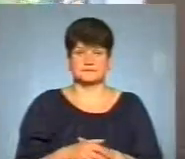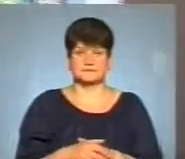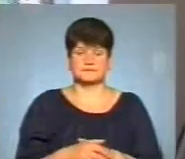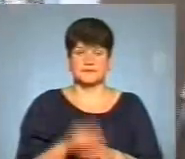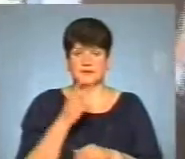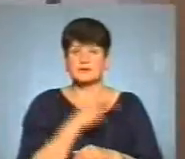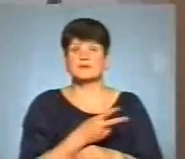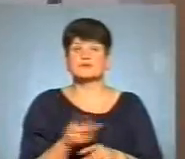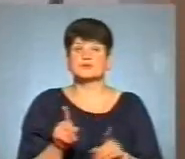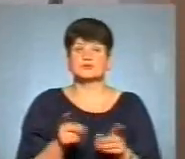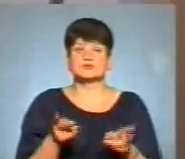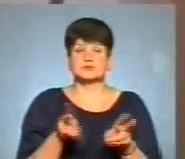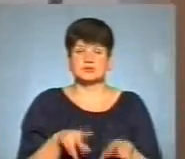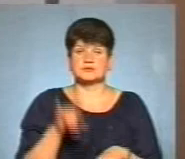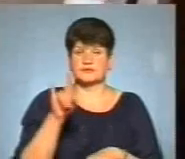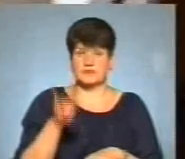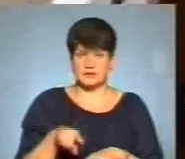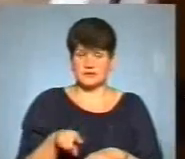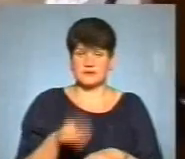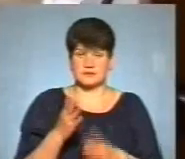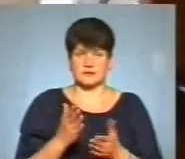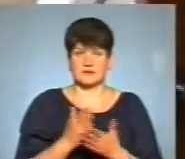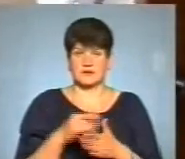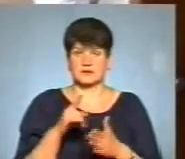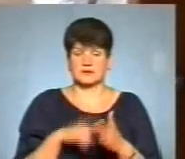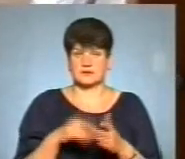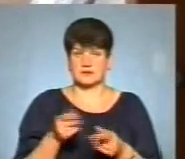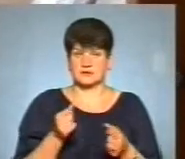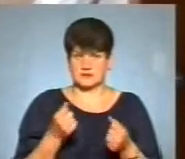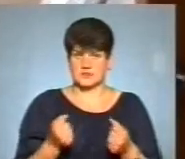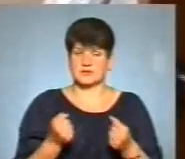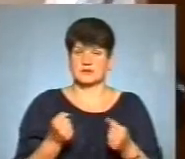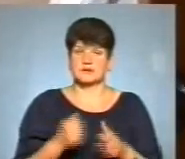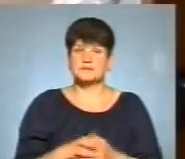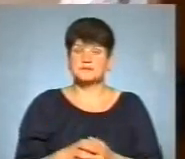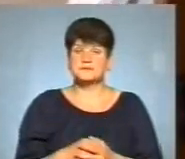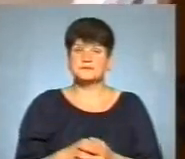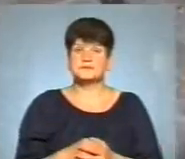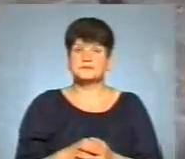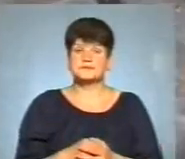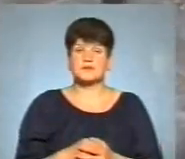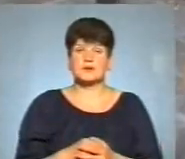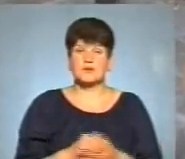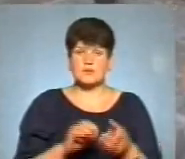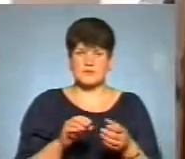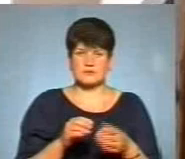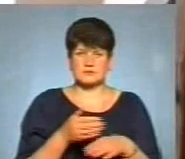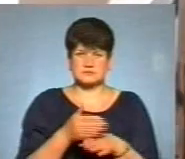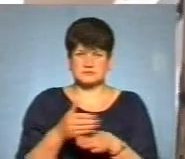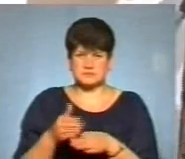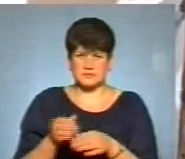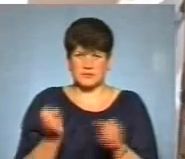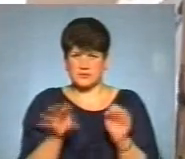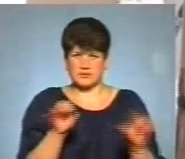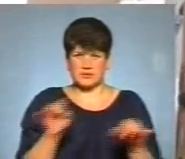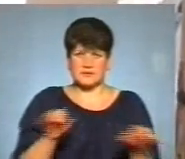Дивіться, от що залишилося від вікна, яке досить є надійним і досить міцним. Уламки були розкидані по всьому